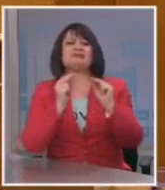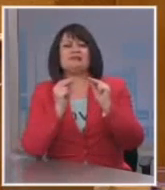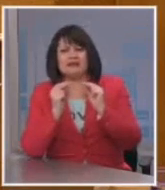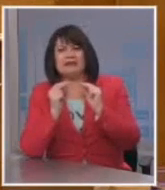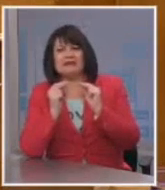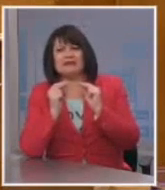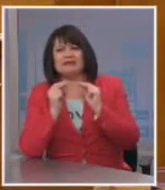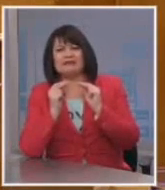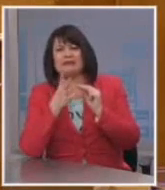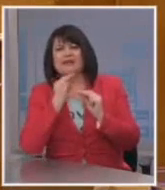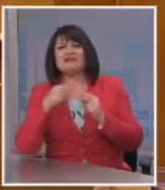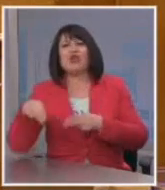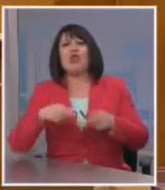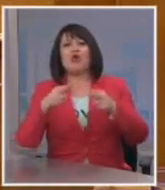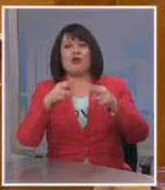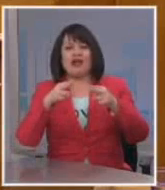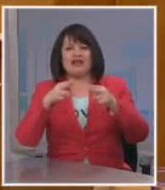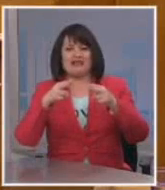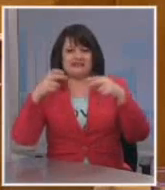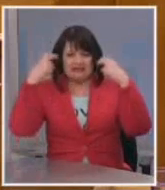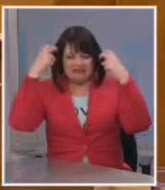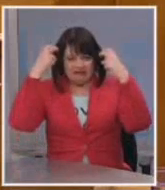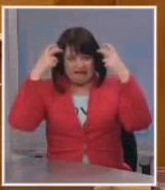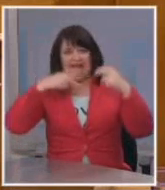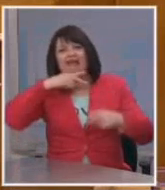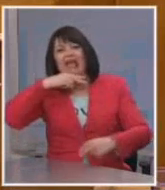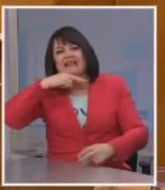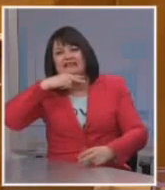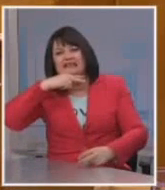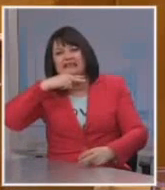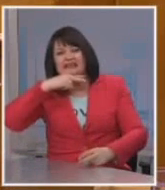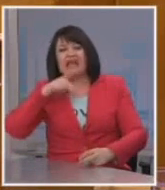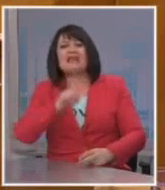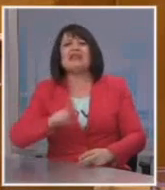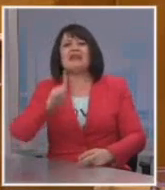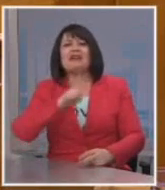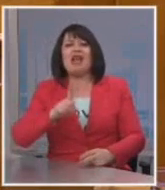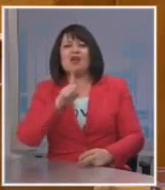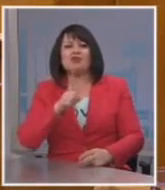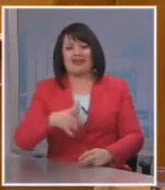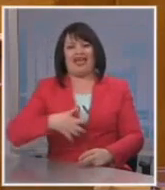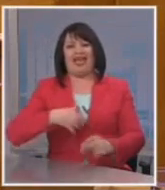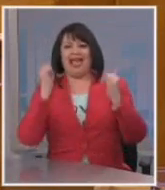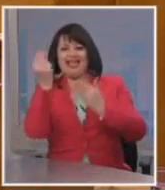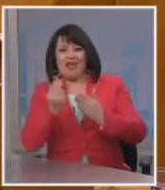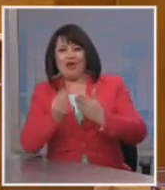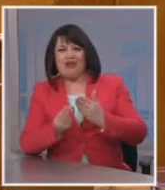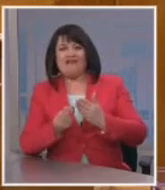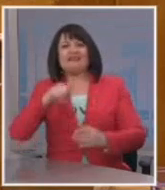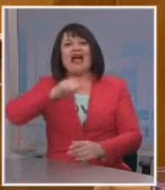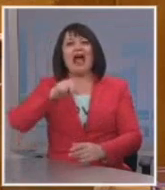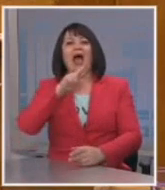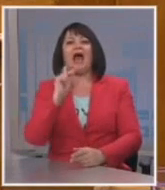της Κατσίκας του κυρίου Θεοδωράκη και της γελιογραφιών του Αρκάς του κυρίου Μητσοτάκη. Αυτή είναι η